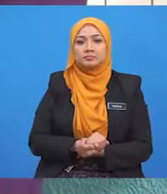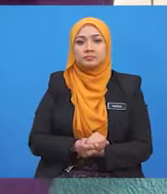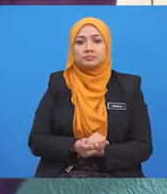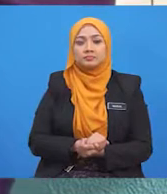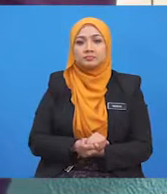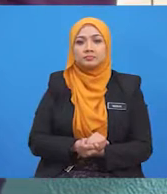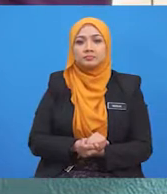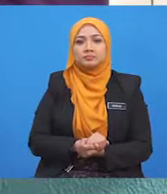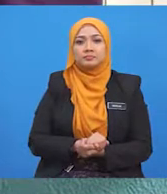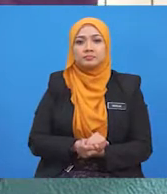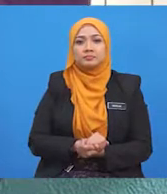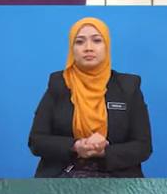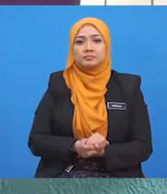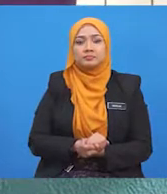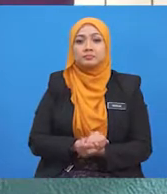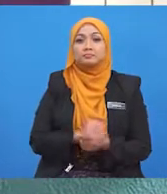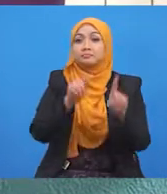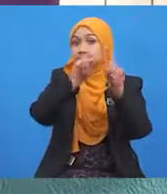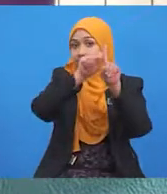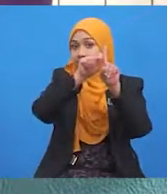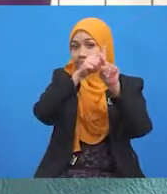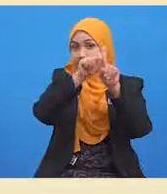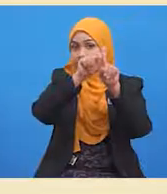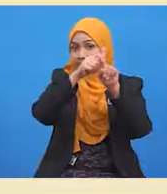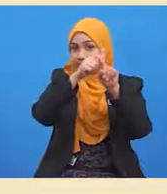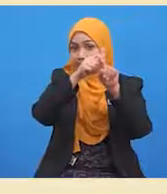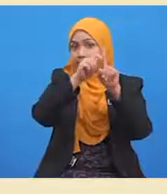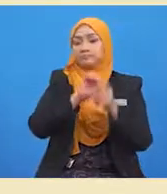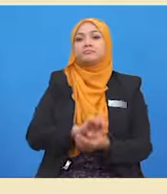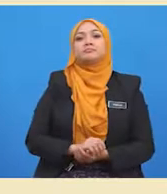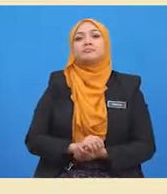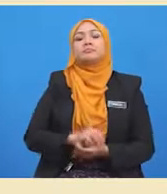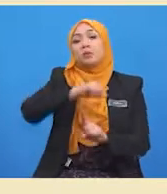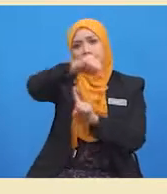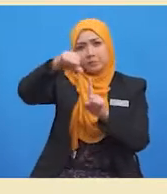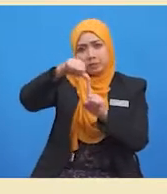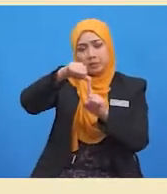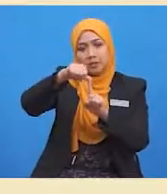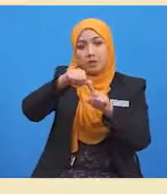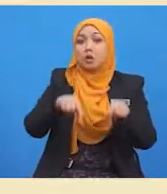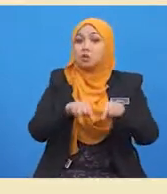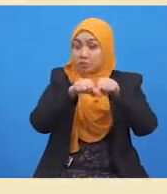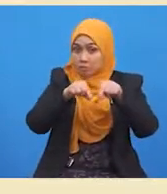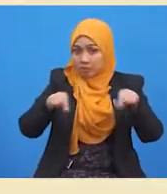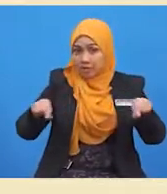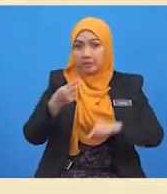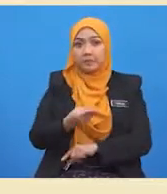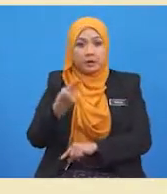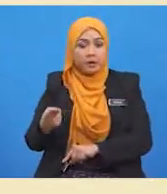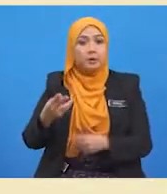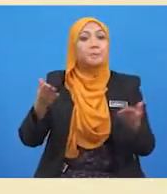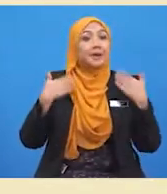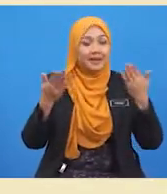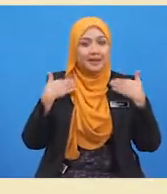Hai termometer aku Bile menyukai bahan yang panas